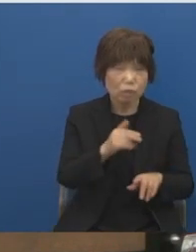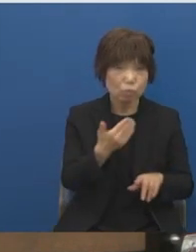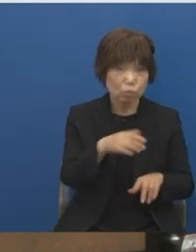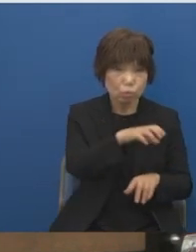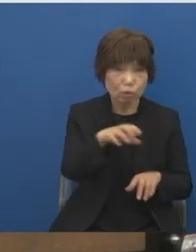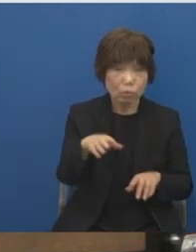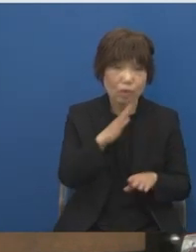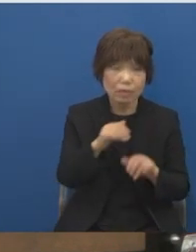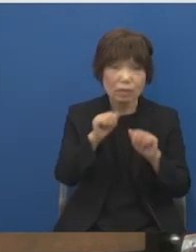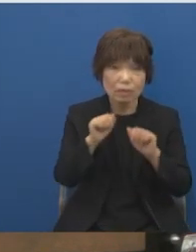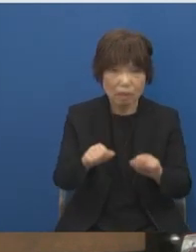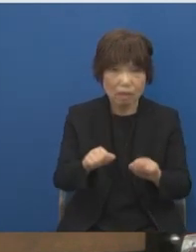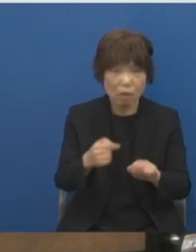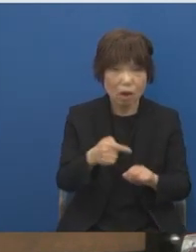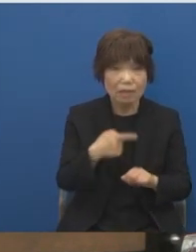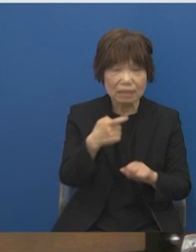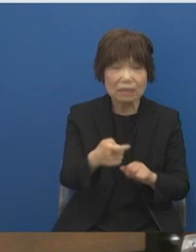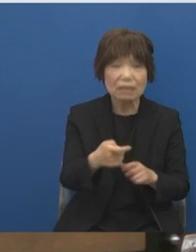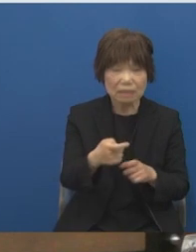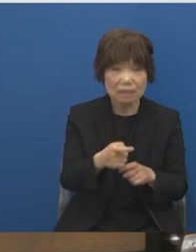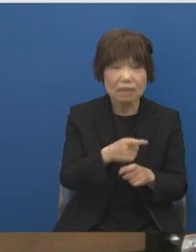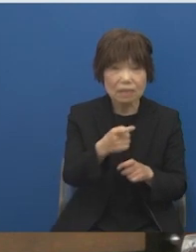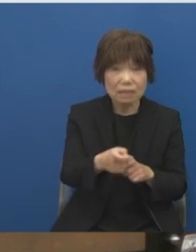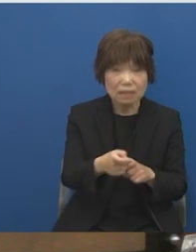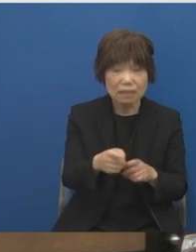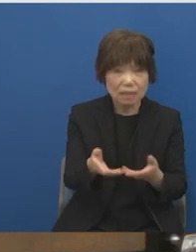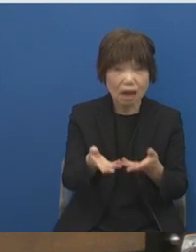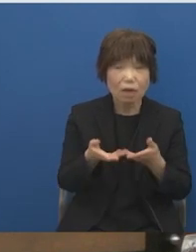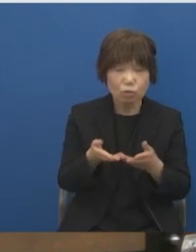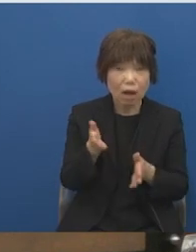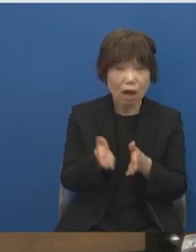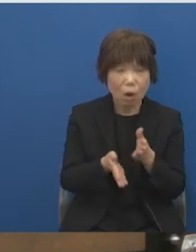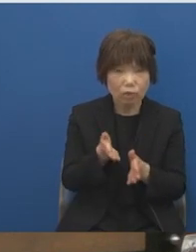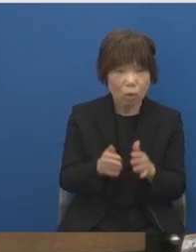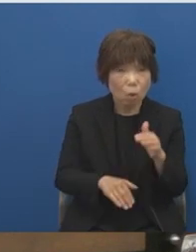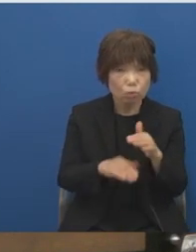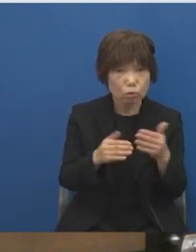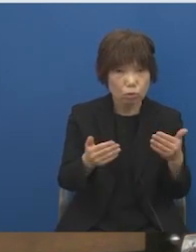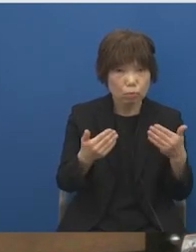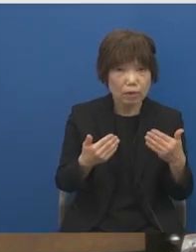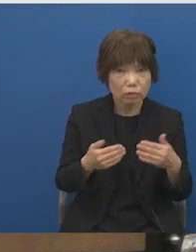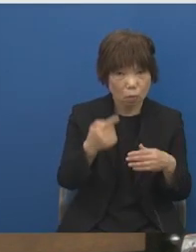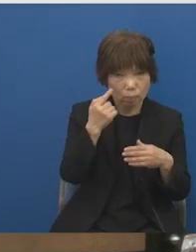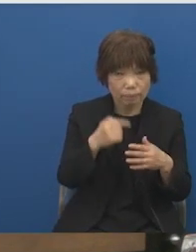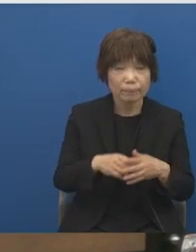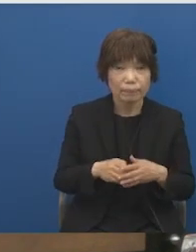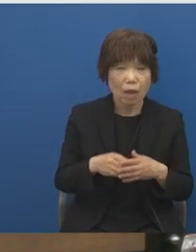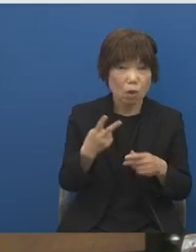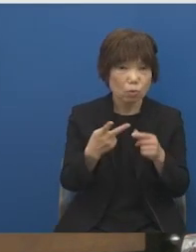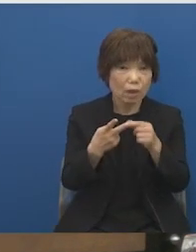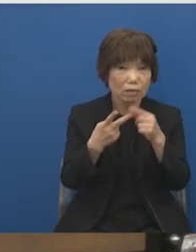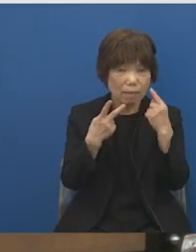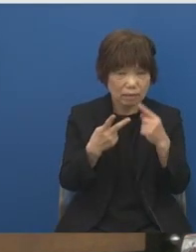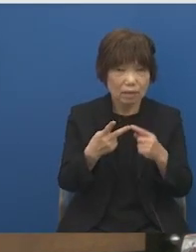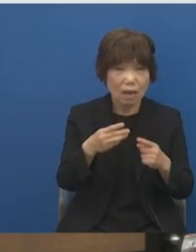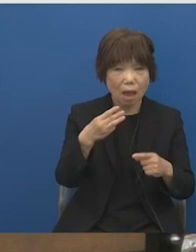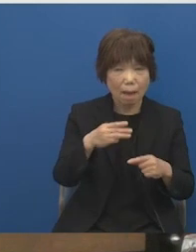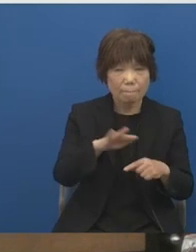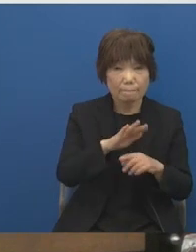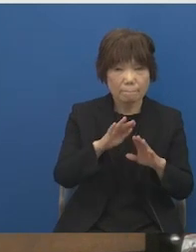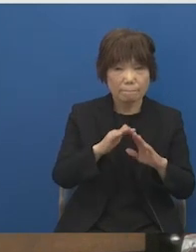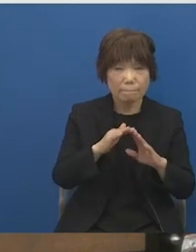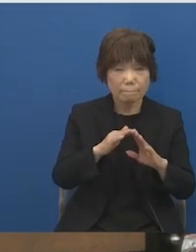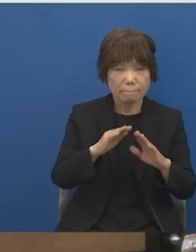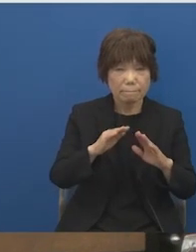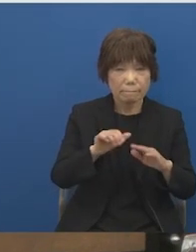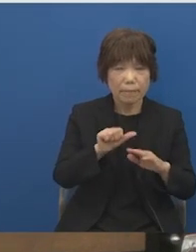されている一時預かり保育を拡大し充実させるべきです。2つ目に、三宅第二市営住宅